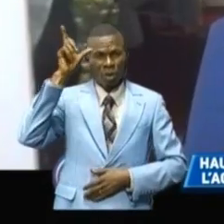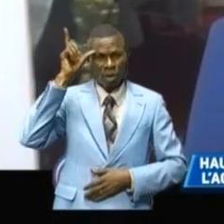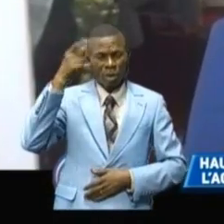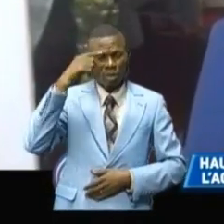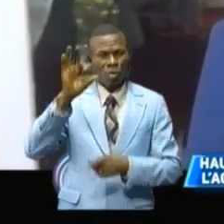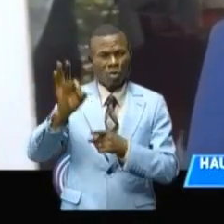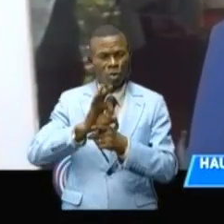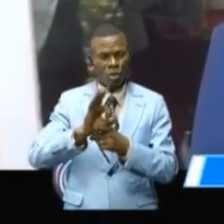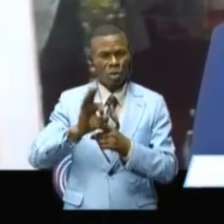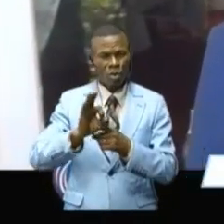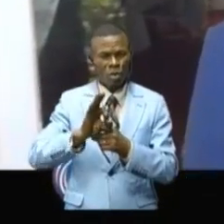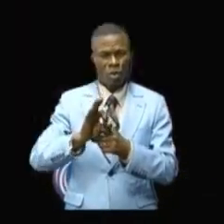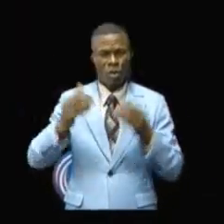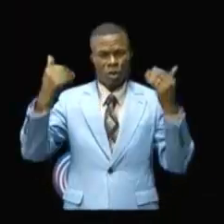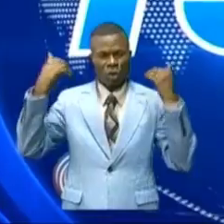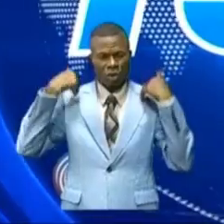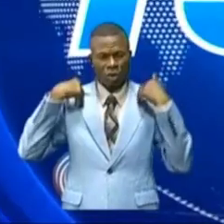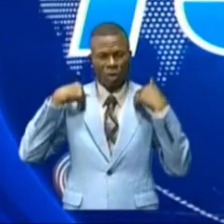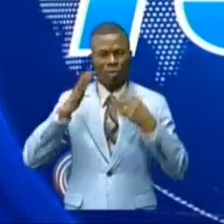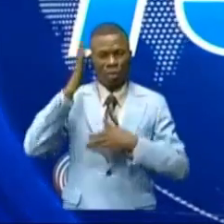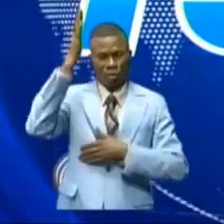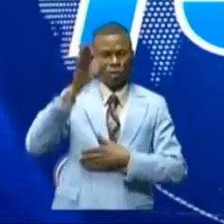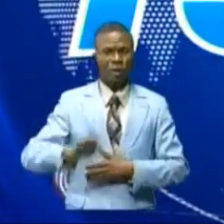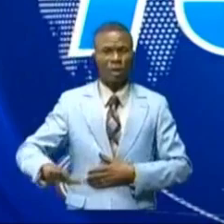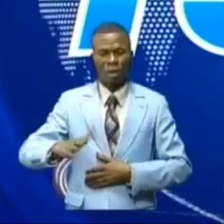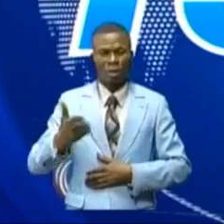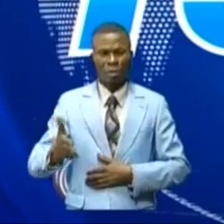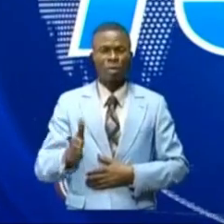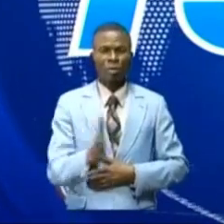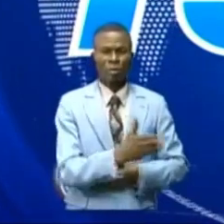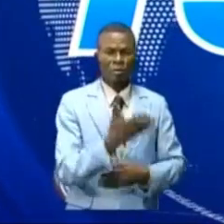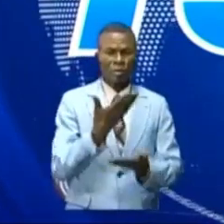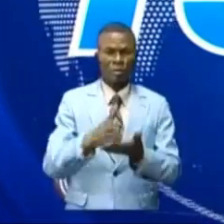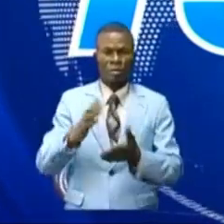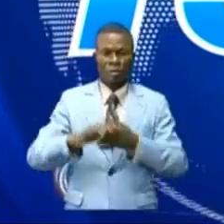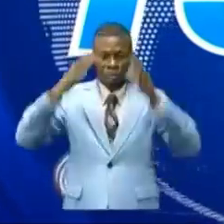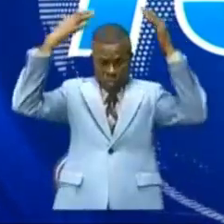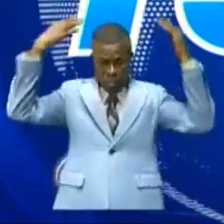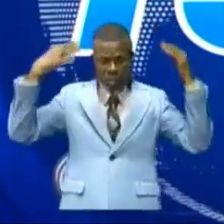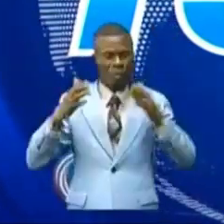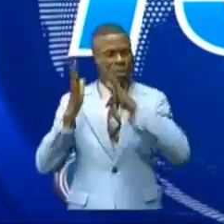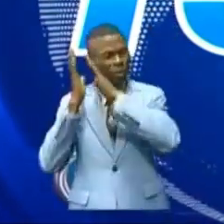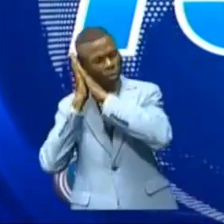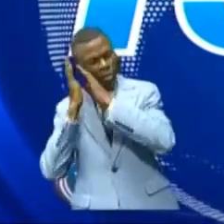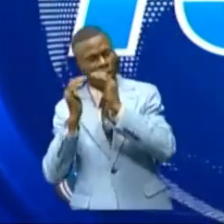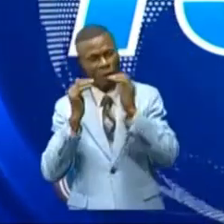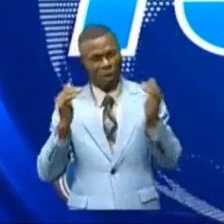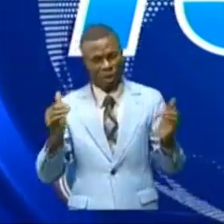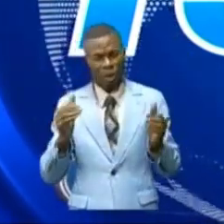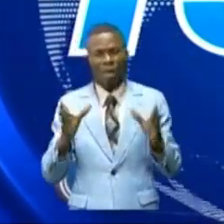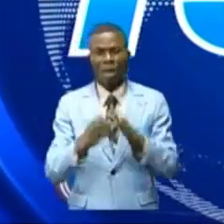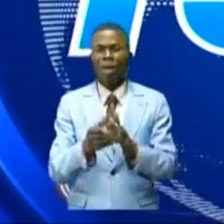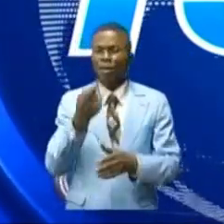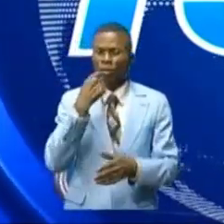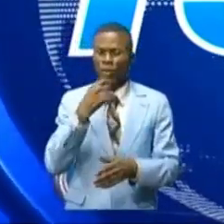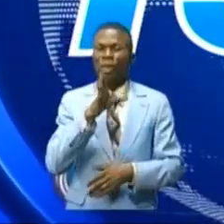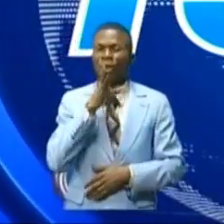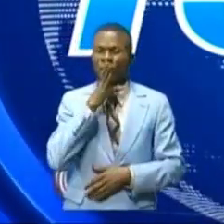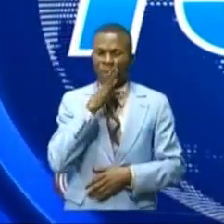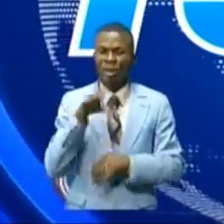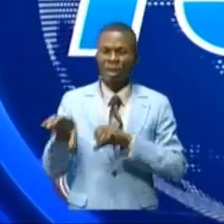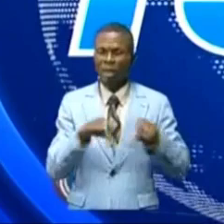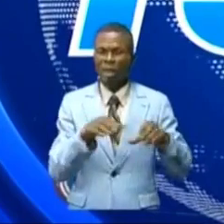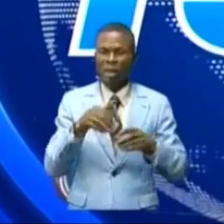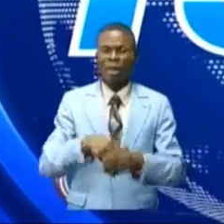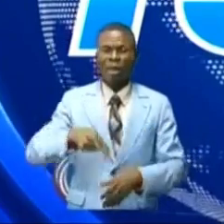la formation des cadres du pays. Distribution des moustiquaires imprégnés d'insecticides à longue durée d'action dans